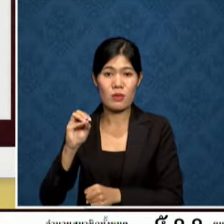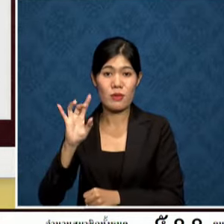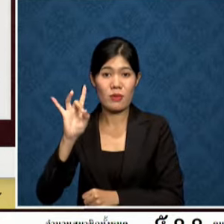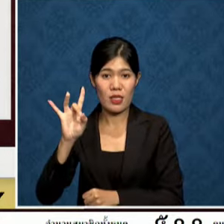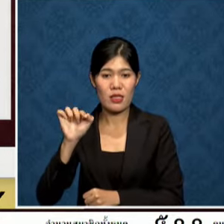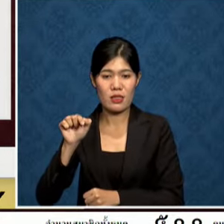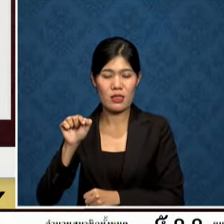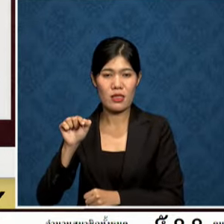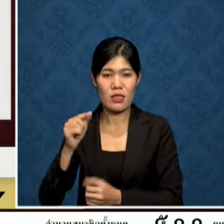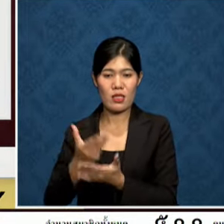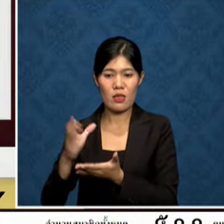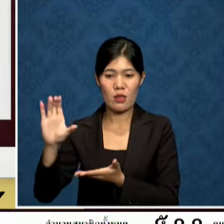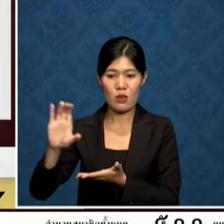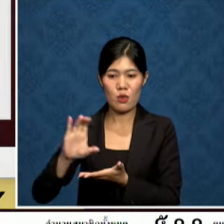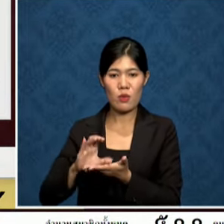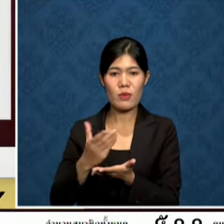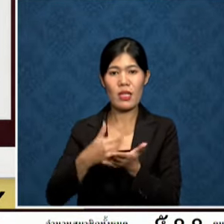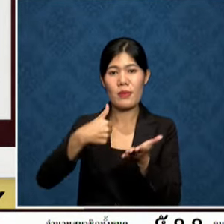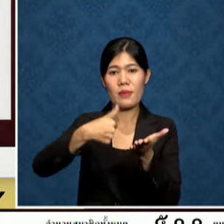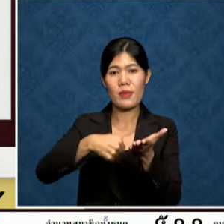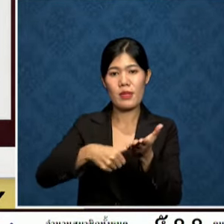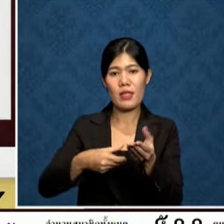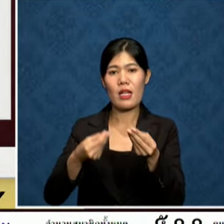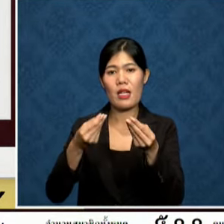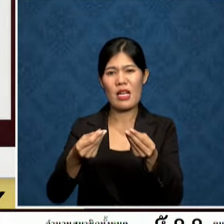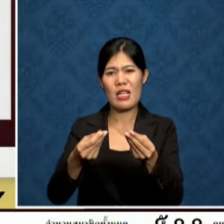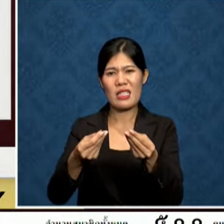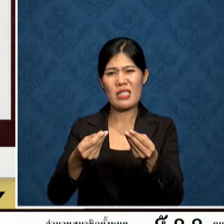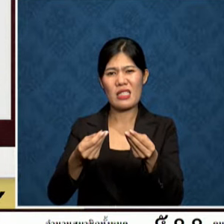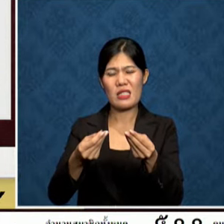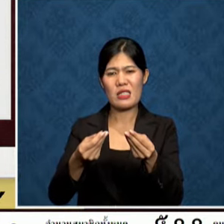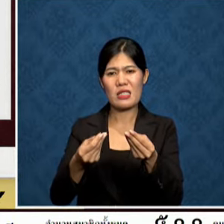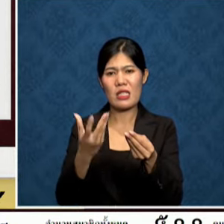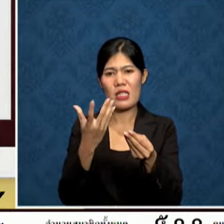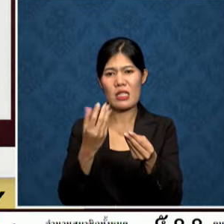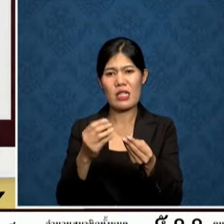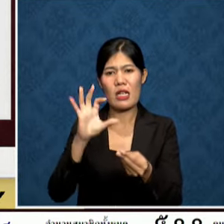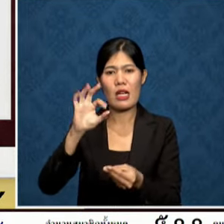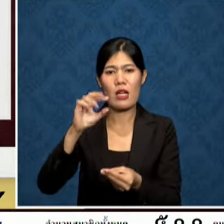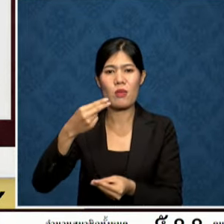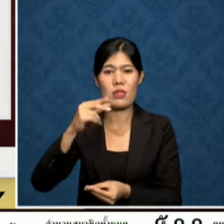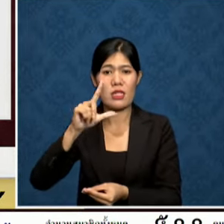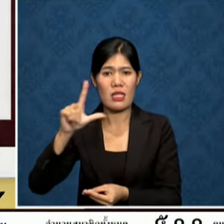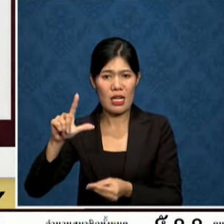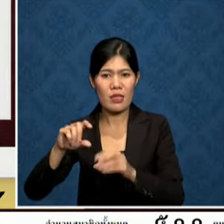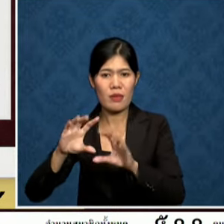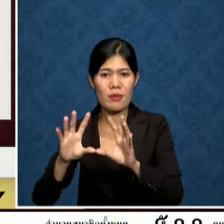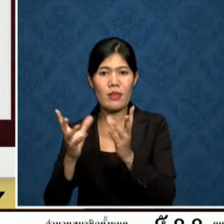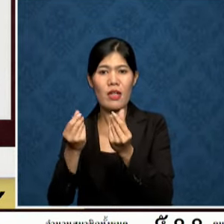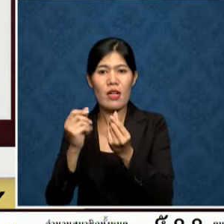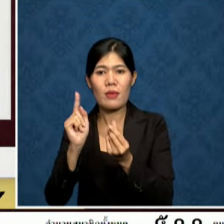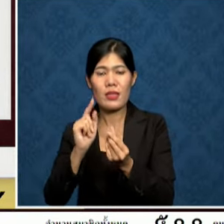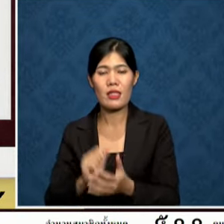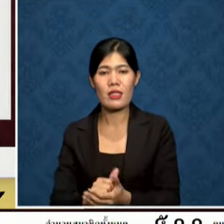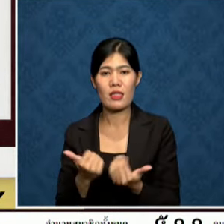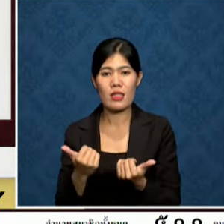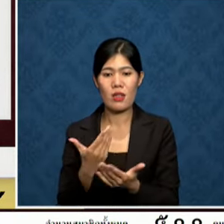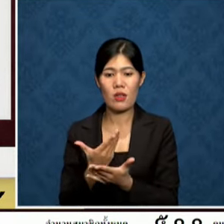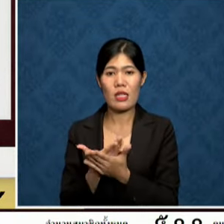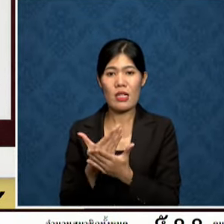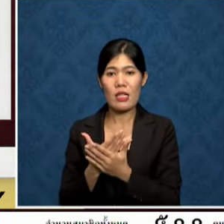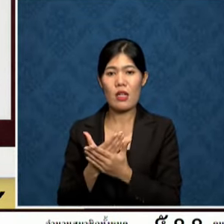งบได้งบชำระดอกเบี้ยขาดไปเกือบ 990,000ล้านบาทค่ะท่านประธานและก็ยังมีบำนาญข้าราชการค่ะ